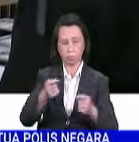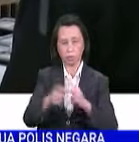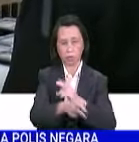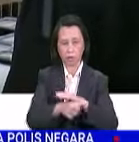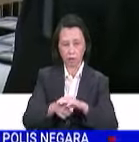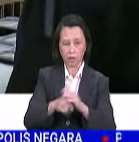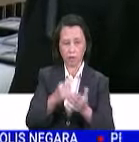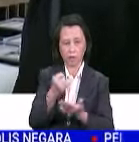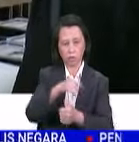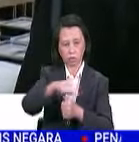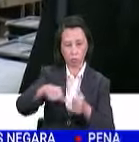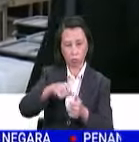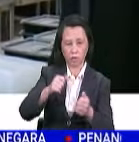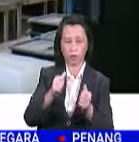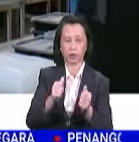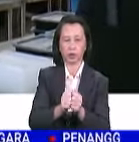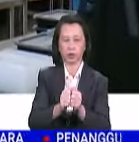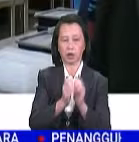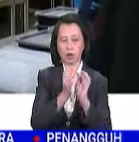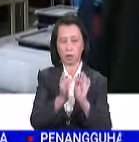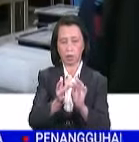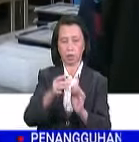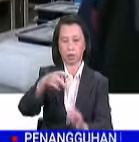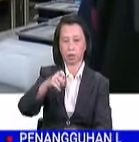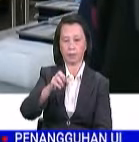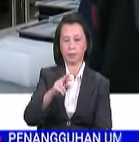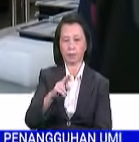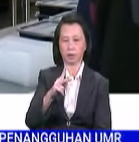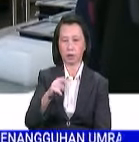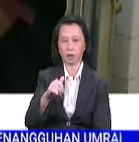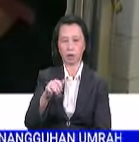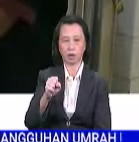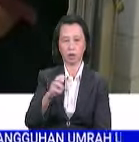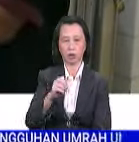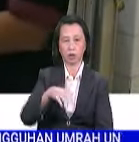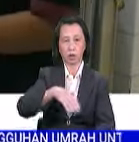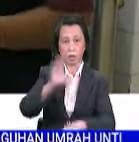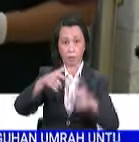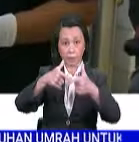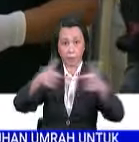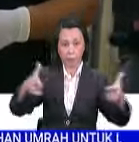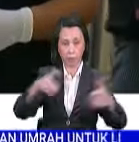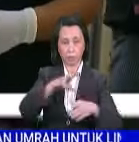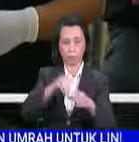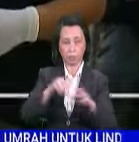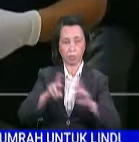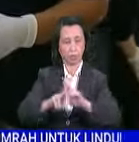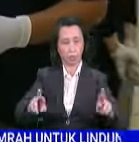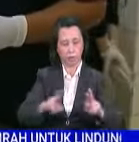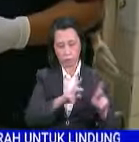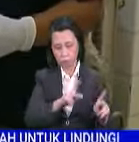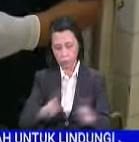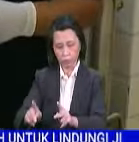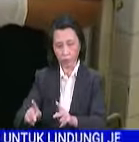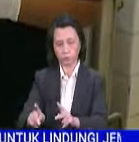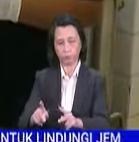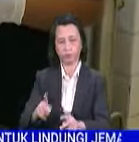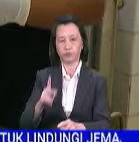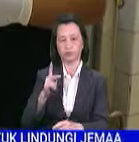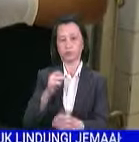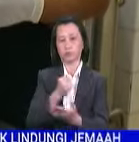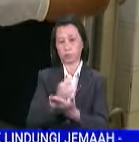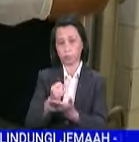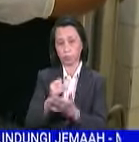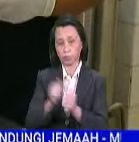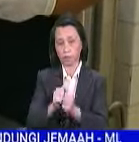pelindungan sosial dan jaringan keselamatan sosial yang lebih luas. Ini termasuk menyediakan pelan dan skim contingency